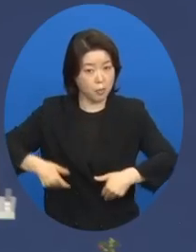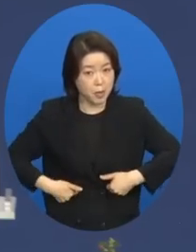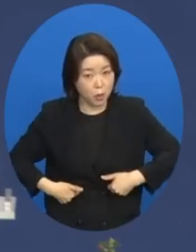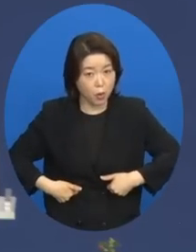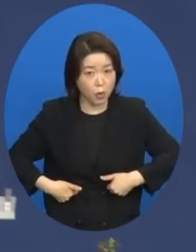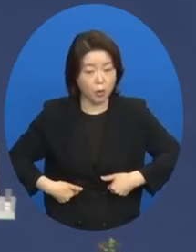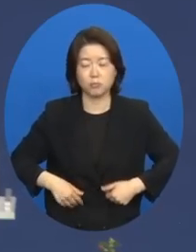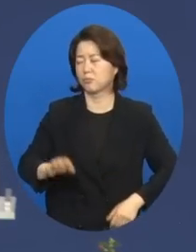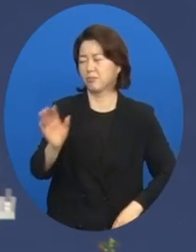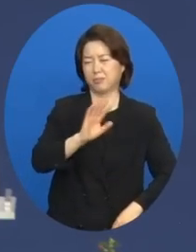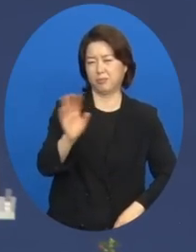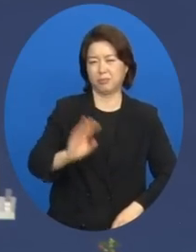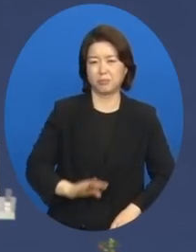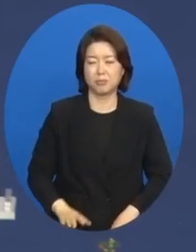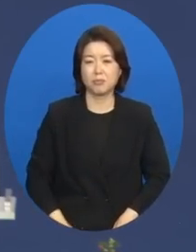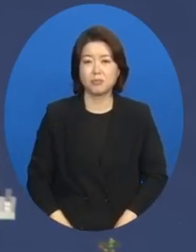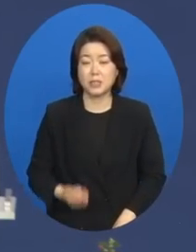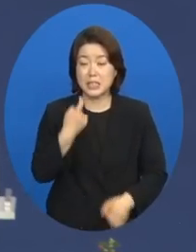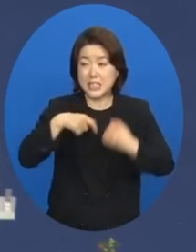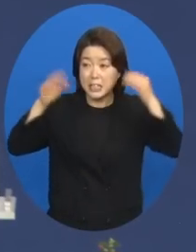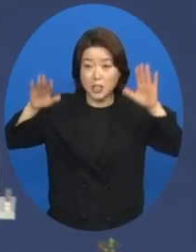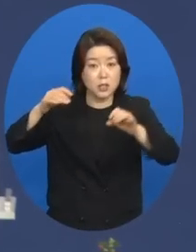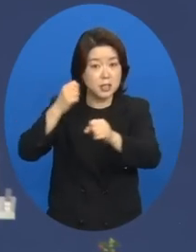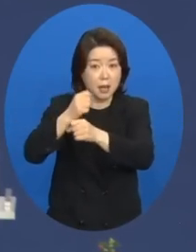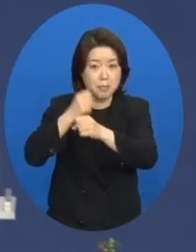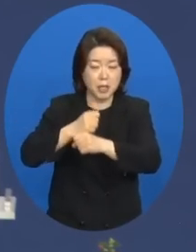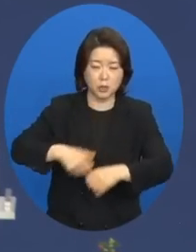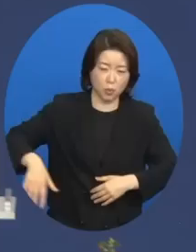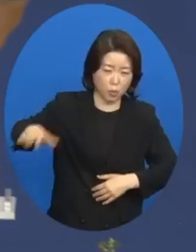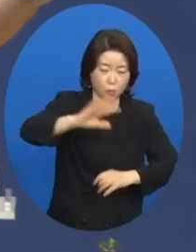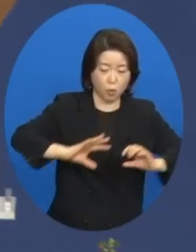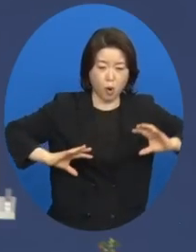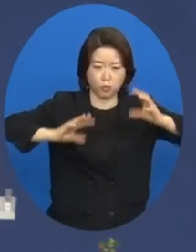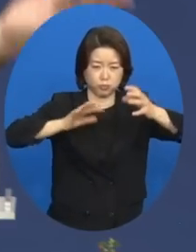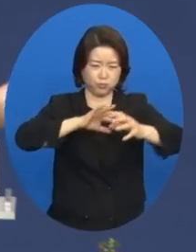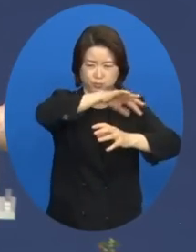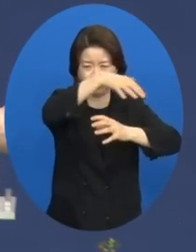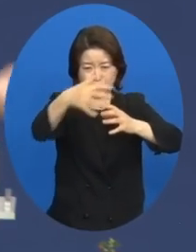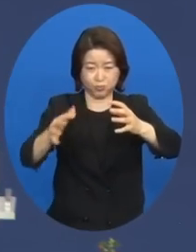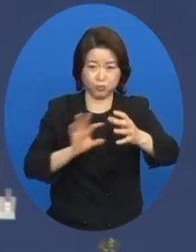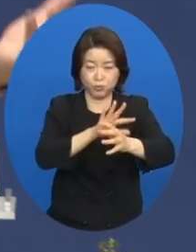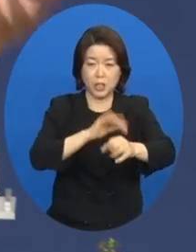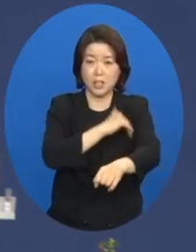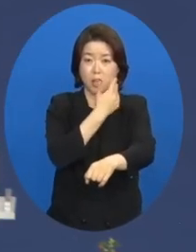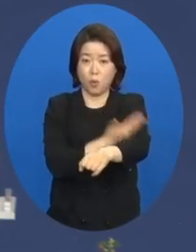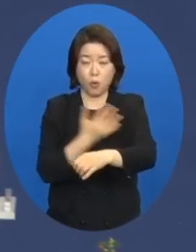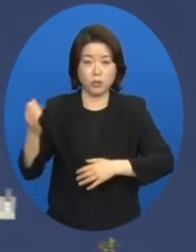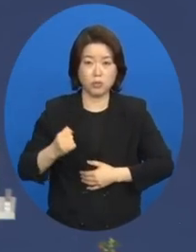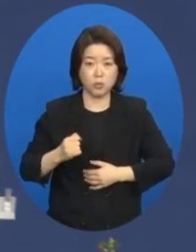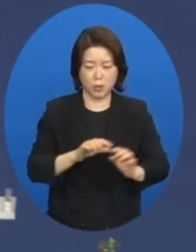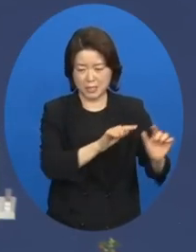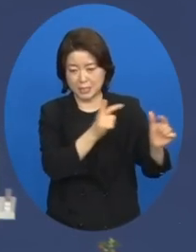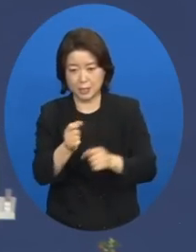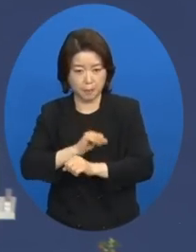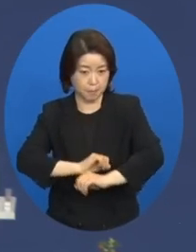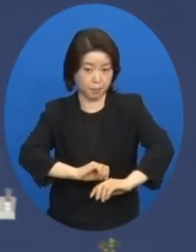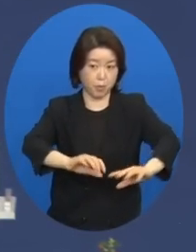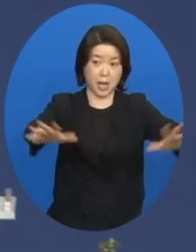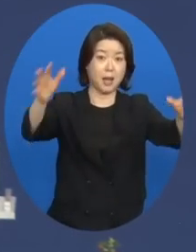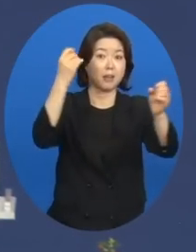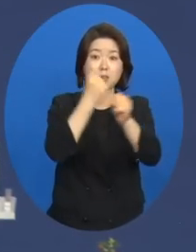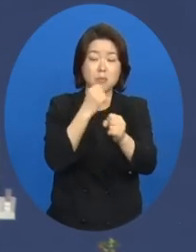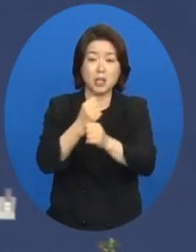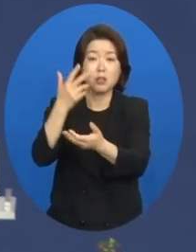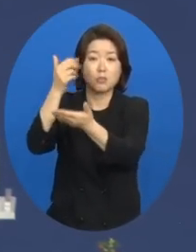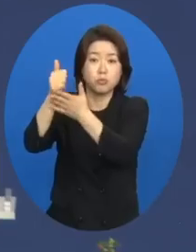말씀입니까? 천사를 만드시고 온 우주에 그 권능으로 우주 만물을 흩뿌려 놓으신 주님이